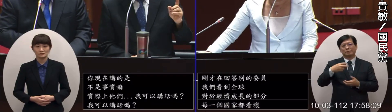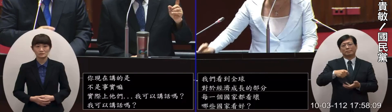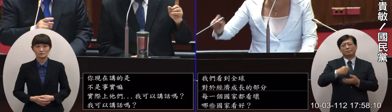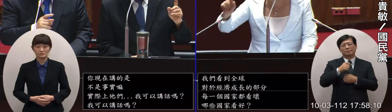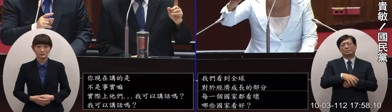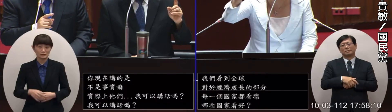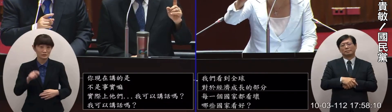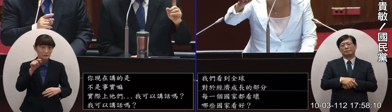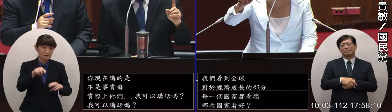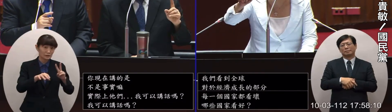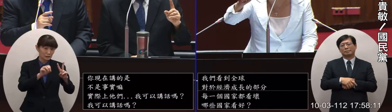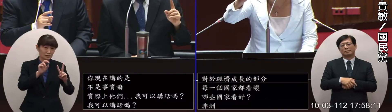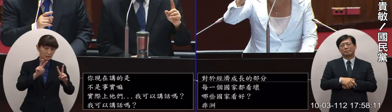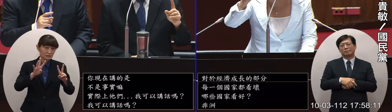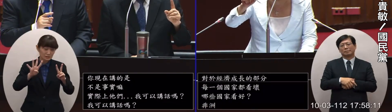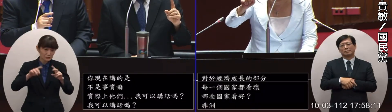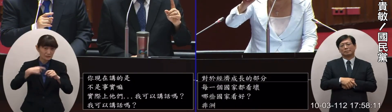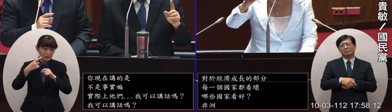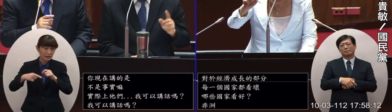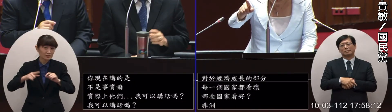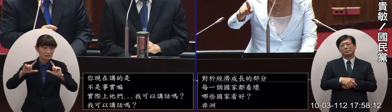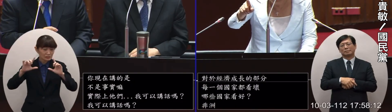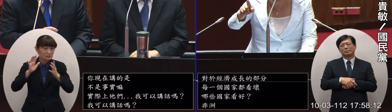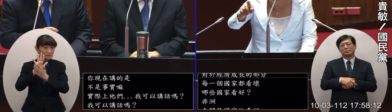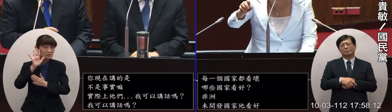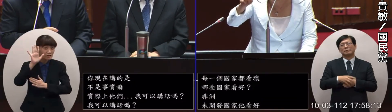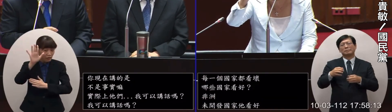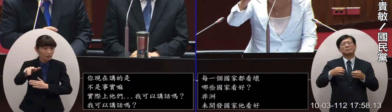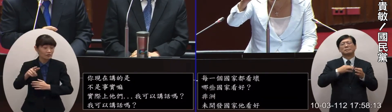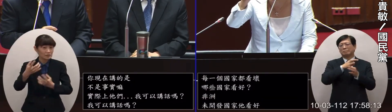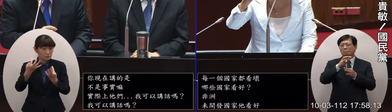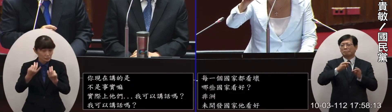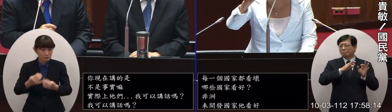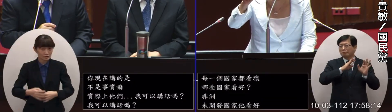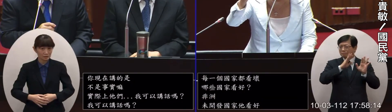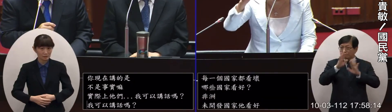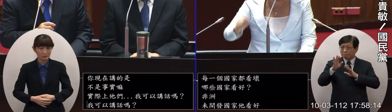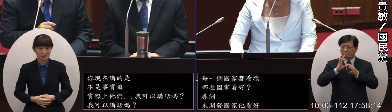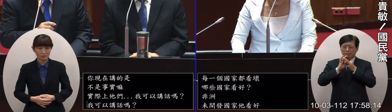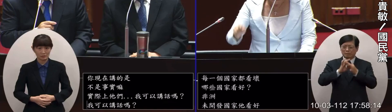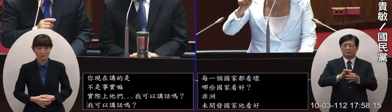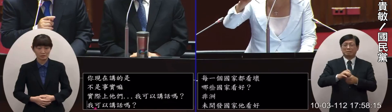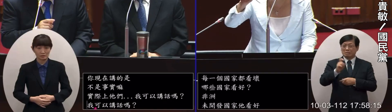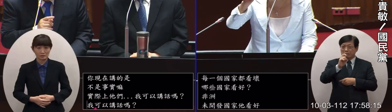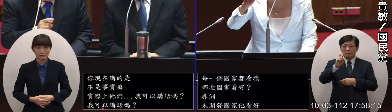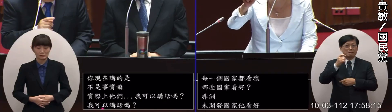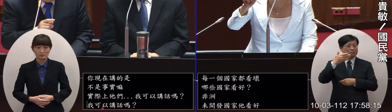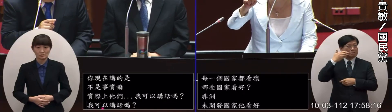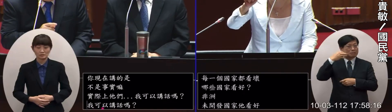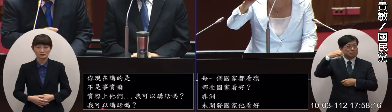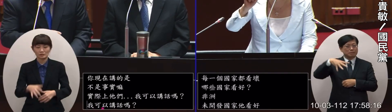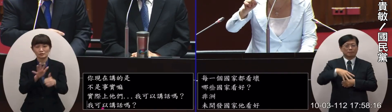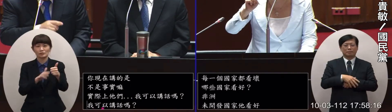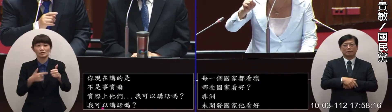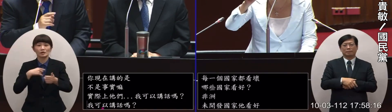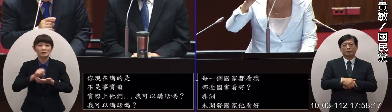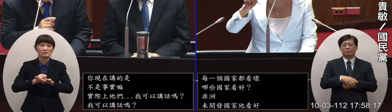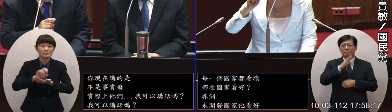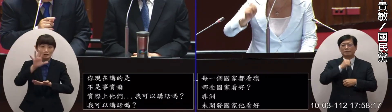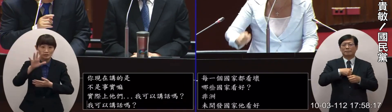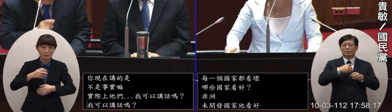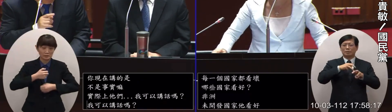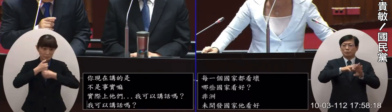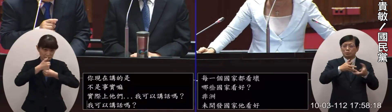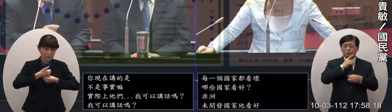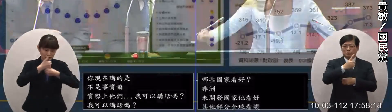是2024的预测值， 景气连十蓝，出口连十二